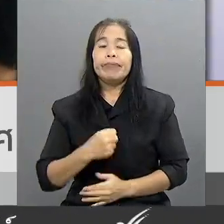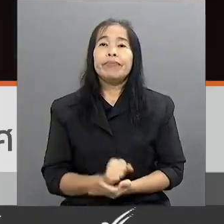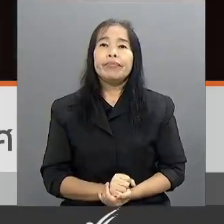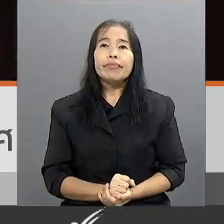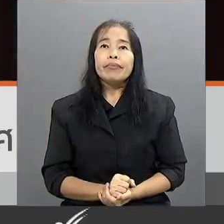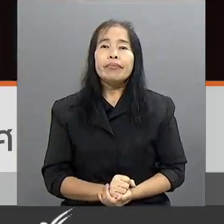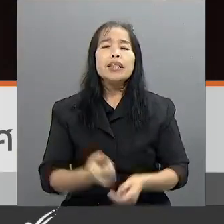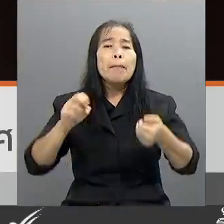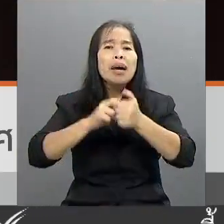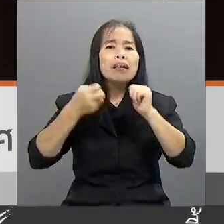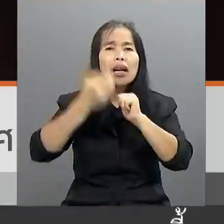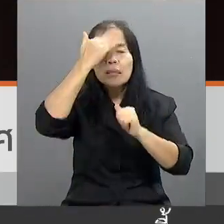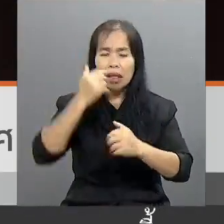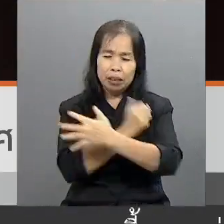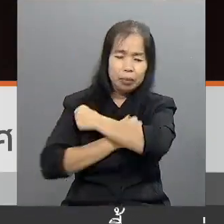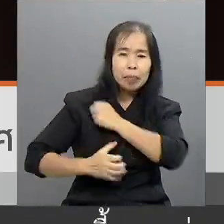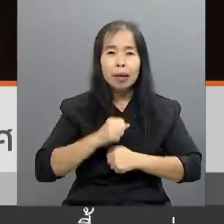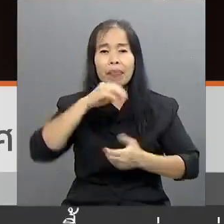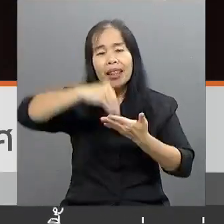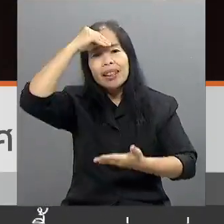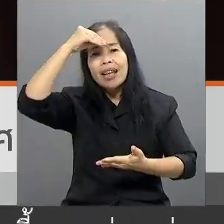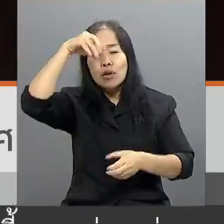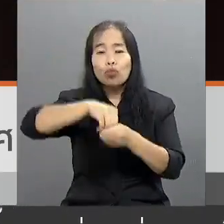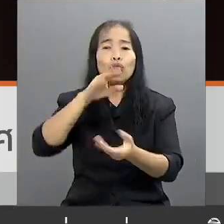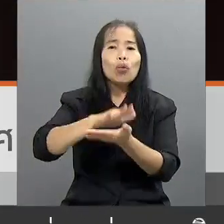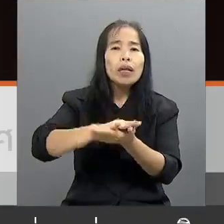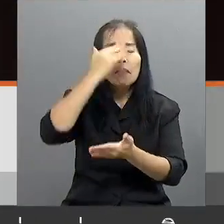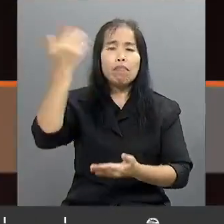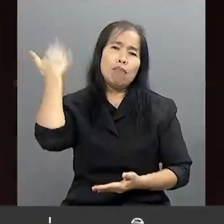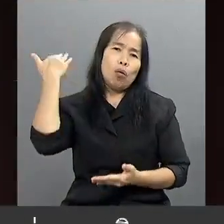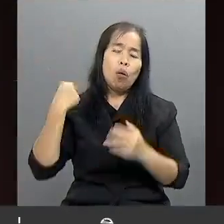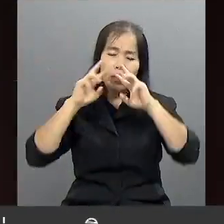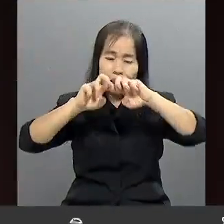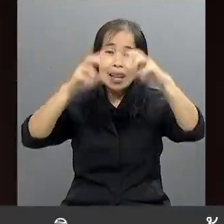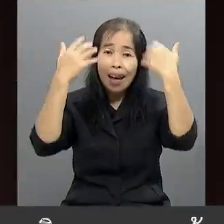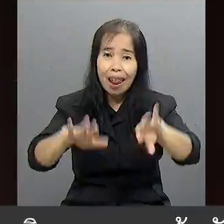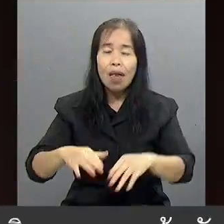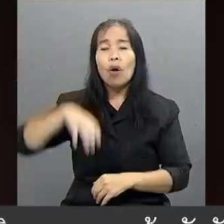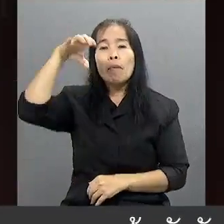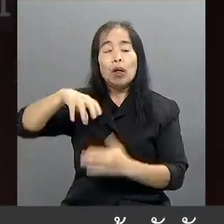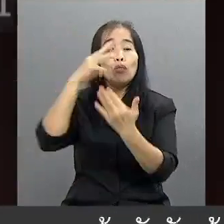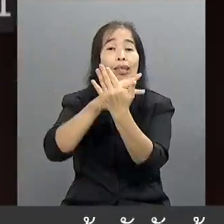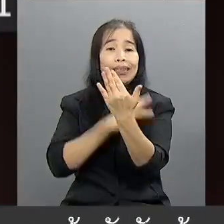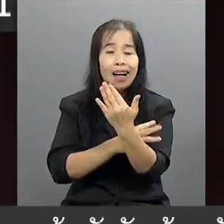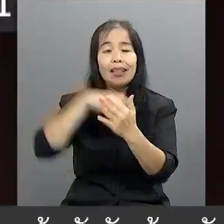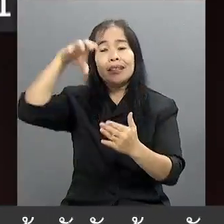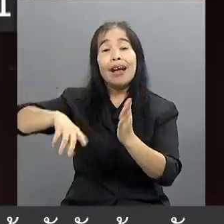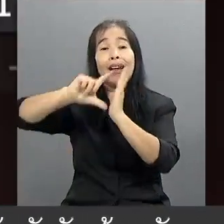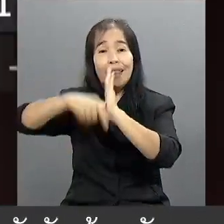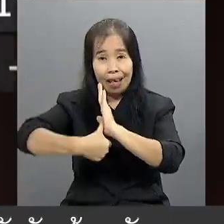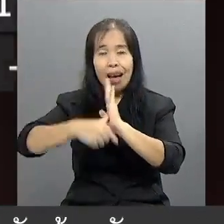การล่วงละเมิดทางเพศในเด็กนักเรียนก็เคยมีการศึกษาโดยสำนักวิชาการสำนักงานเลขาธิการสภาผู้แทนราษฎร